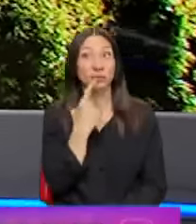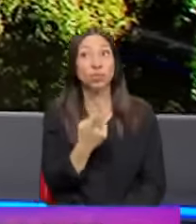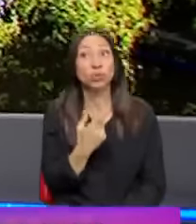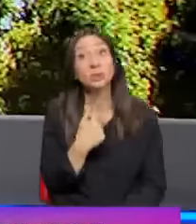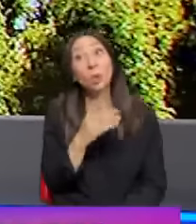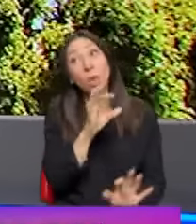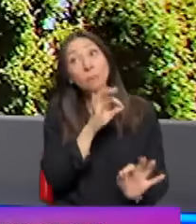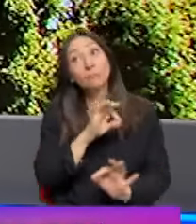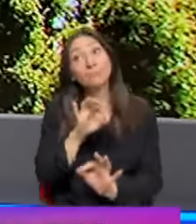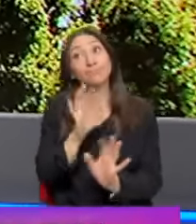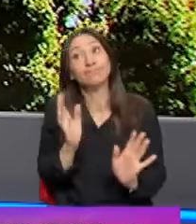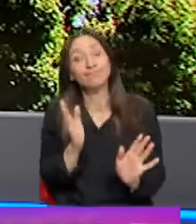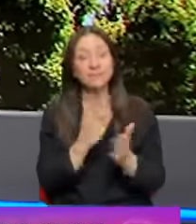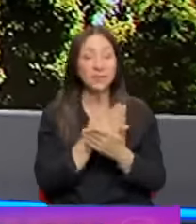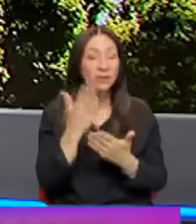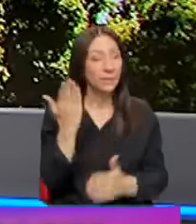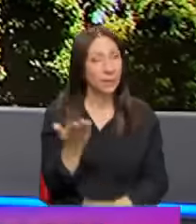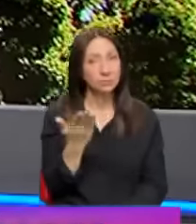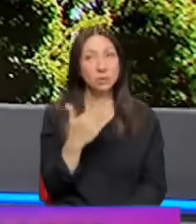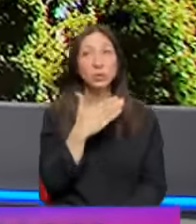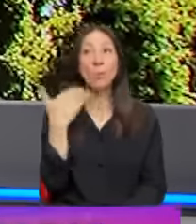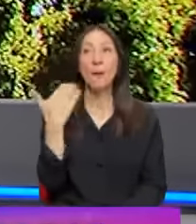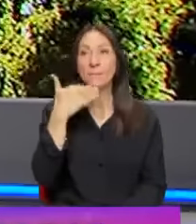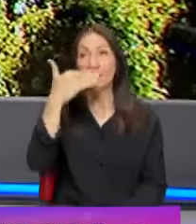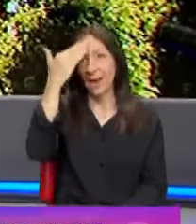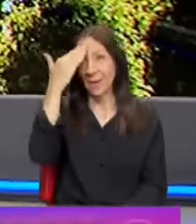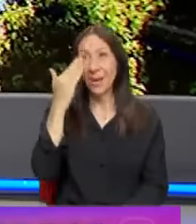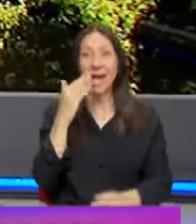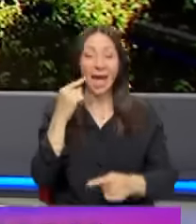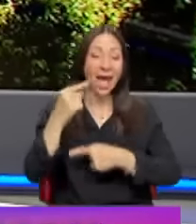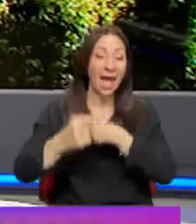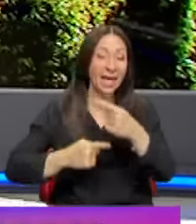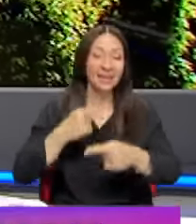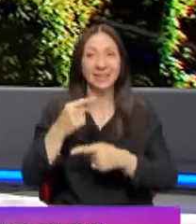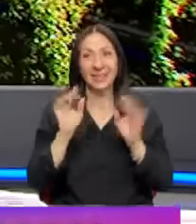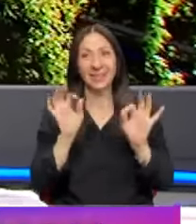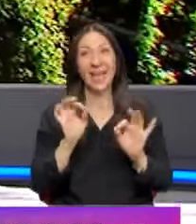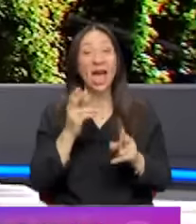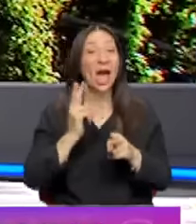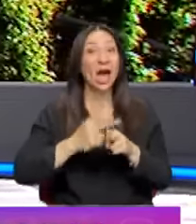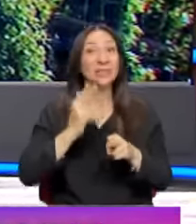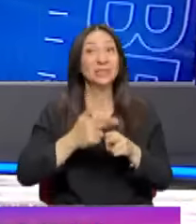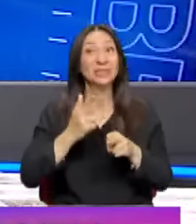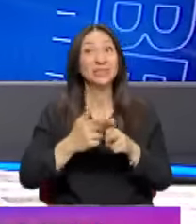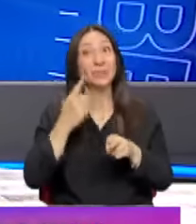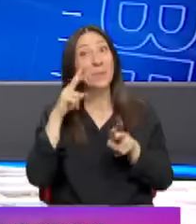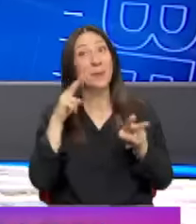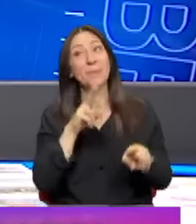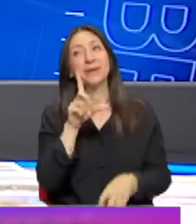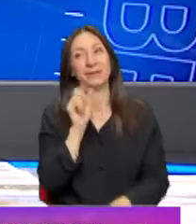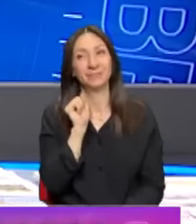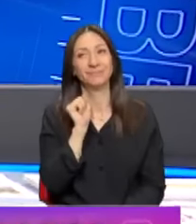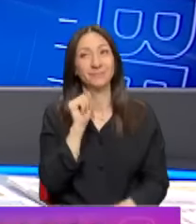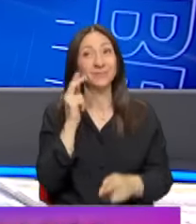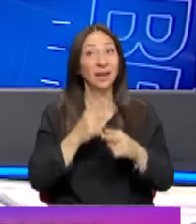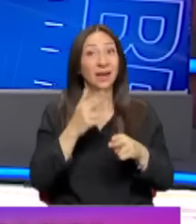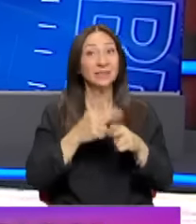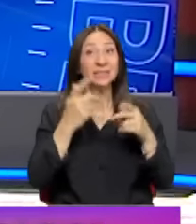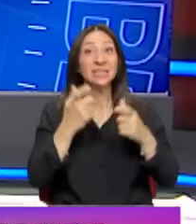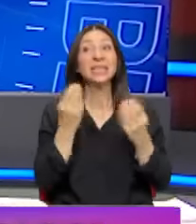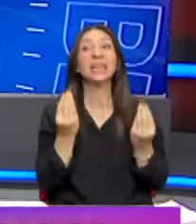de onu söylüyoruz. Devam edelim o zaman. Kurban Bayramı adettendir. Acillerin durumuna bir bakmak gerekir. Acillerin